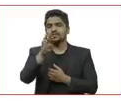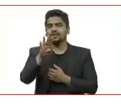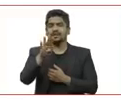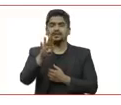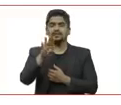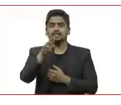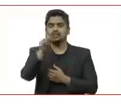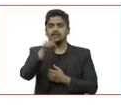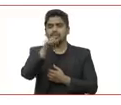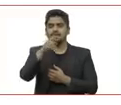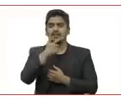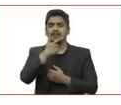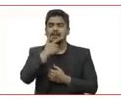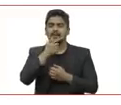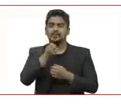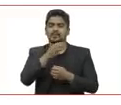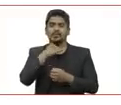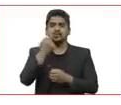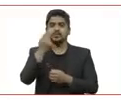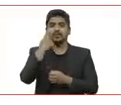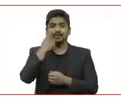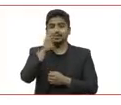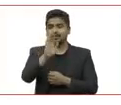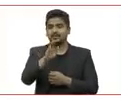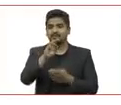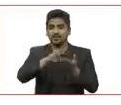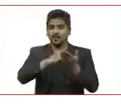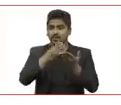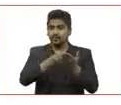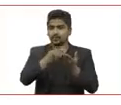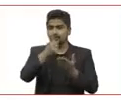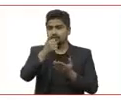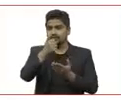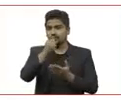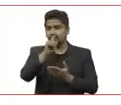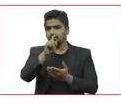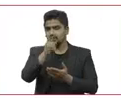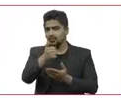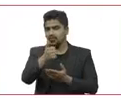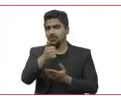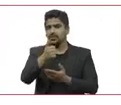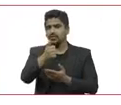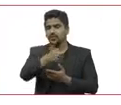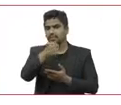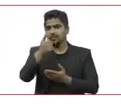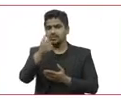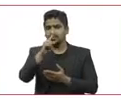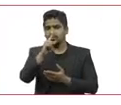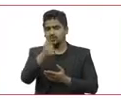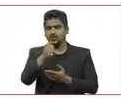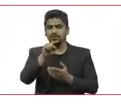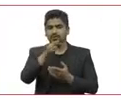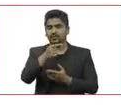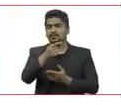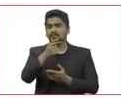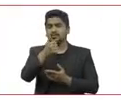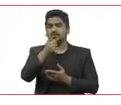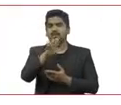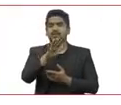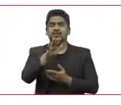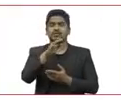64.34%ले बेलायती प्रजातिमा मृत्यु भएको देखिन्छ। भन्नुको मतलब अन्य प्रजातिमा 16.65%